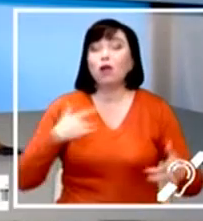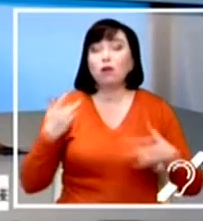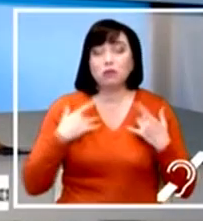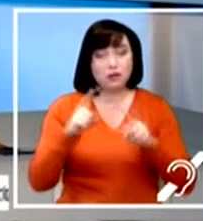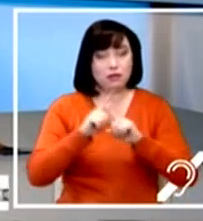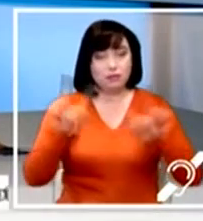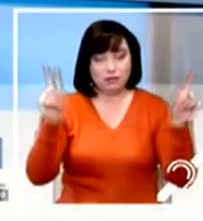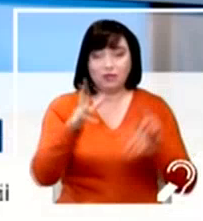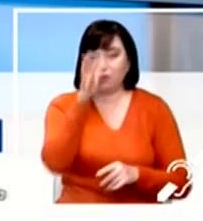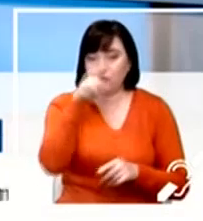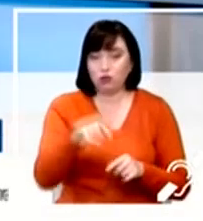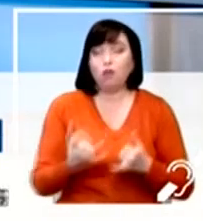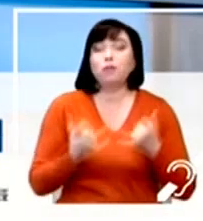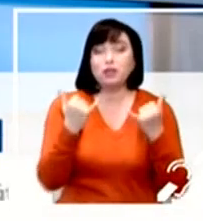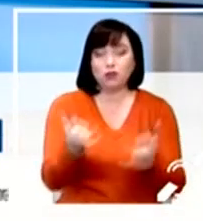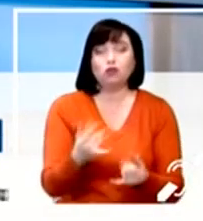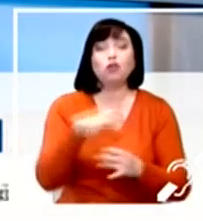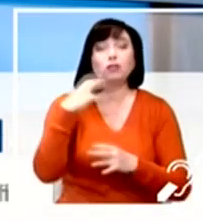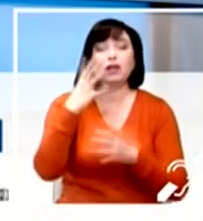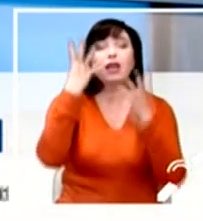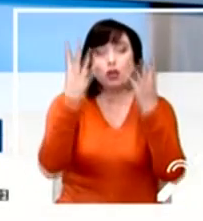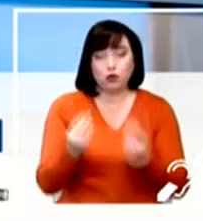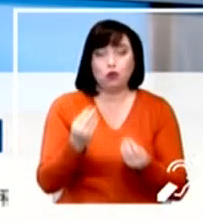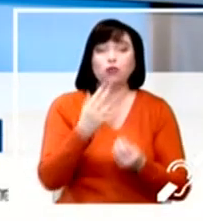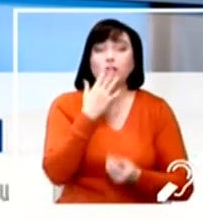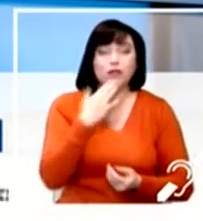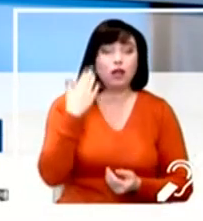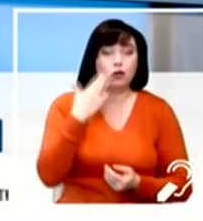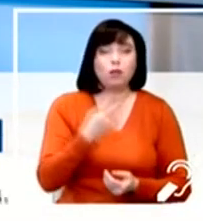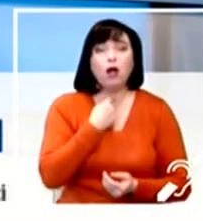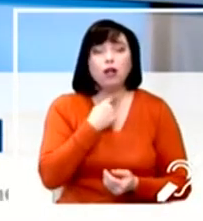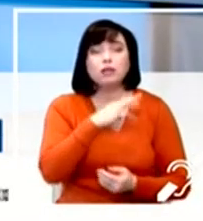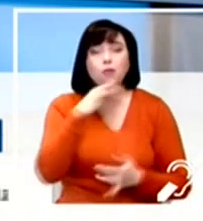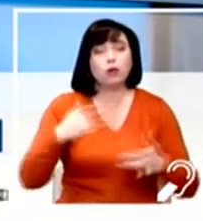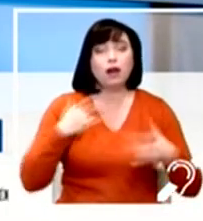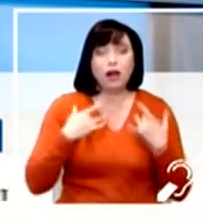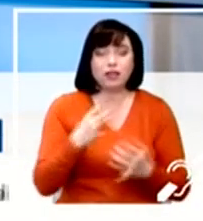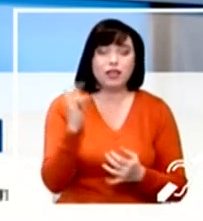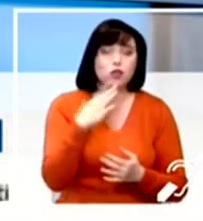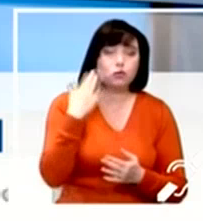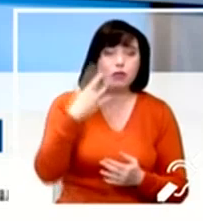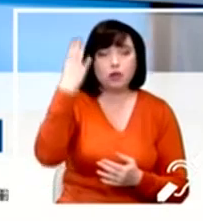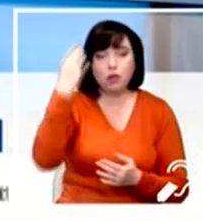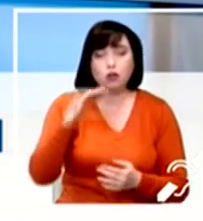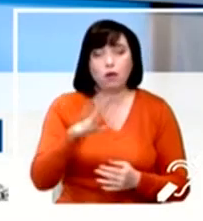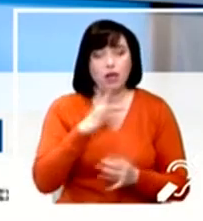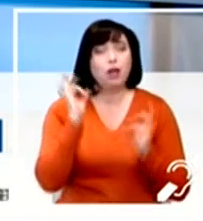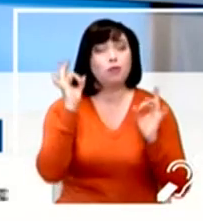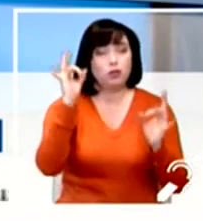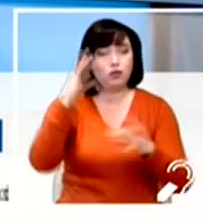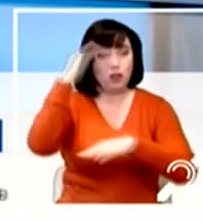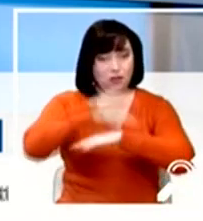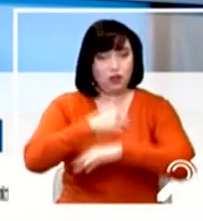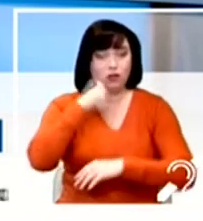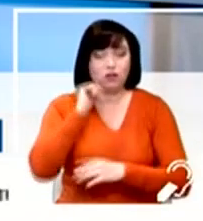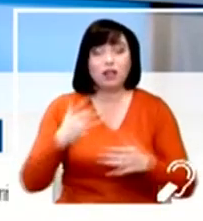Concert de excepție la Chișinău dedicat Zilei Naționale a României. Vocile mai multor artiști de pe ambele maluri ale Prutului au răsunat aseară